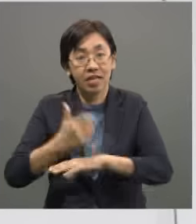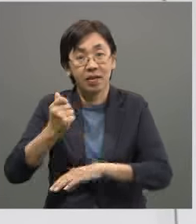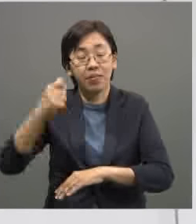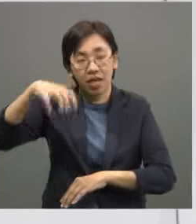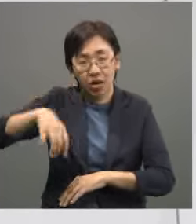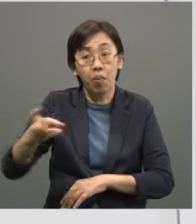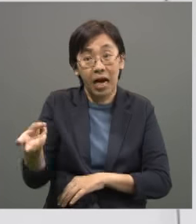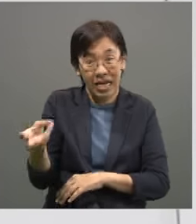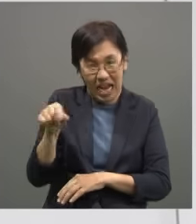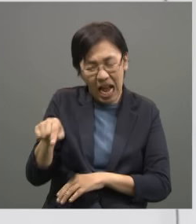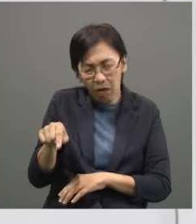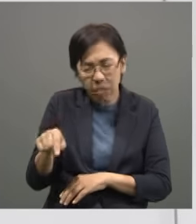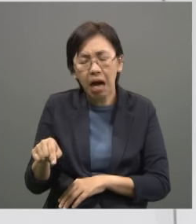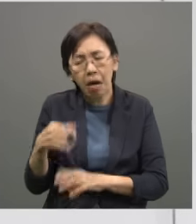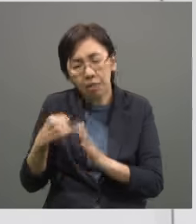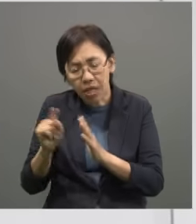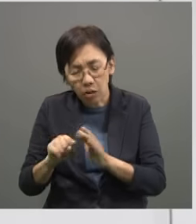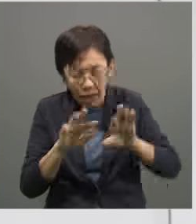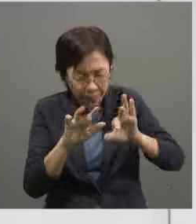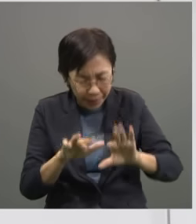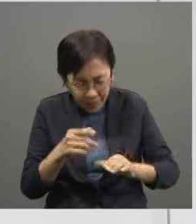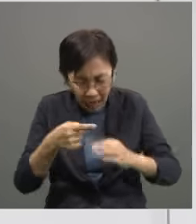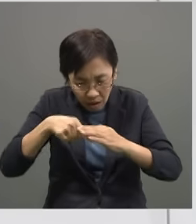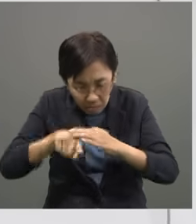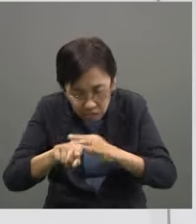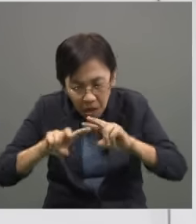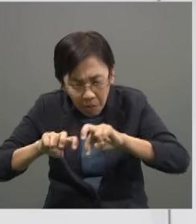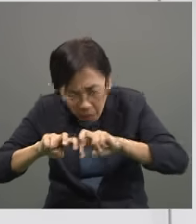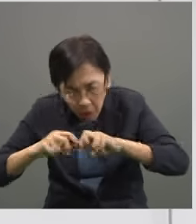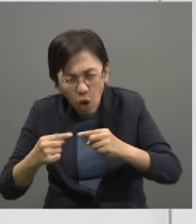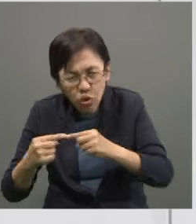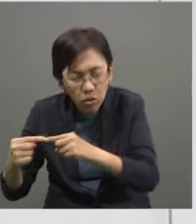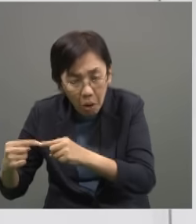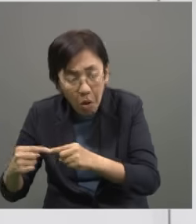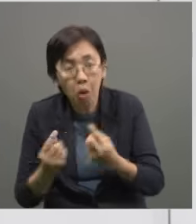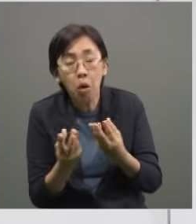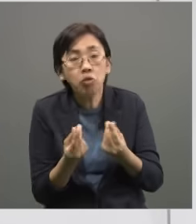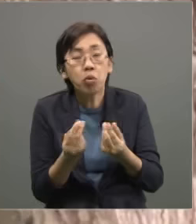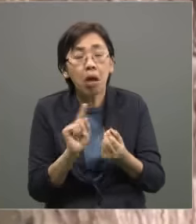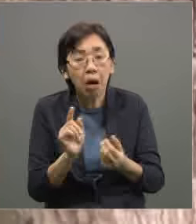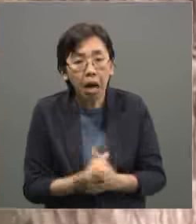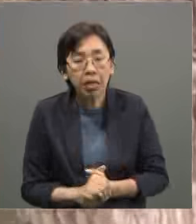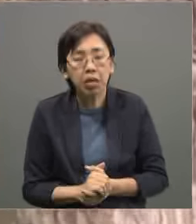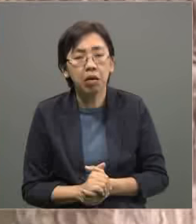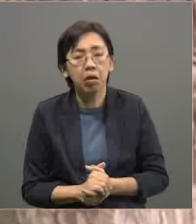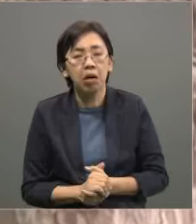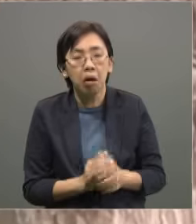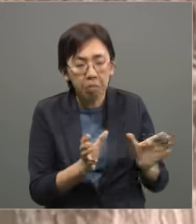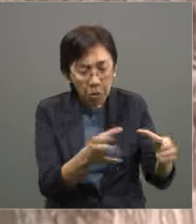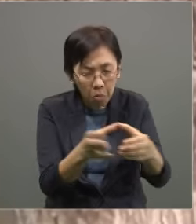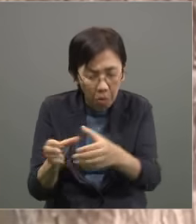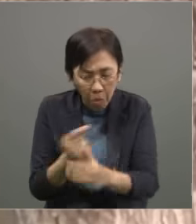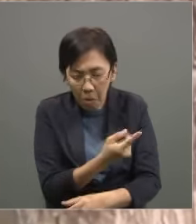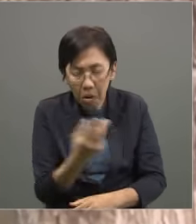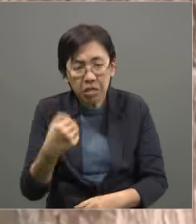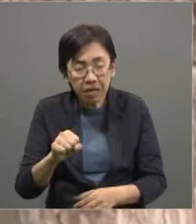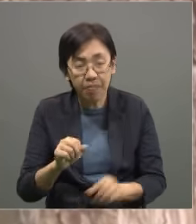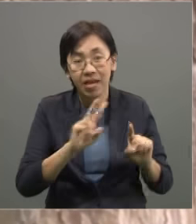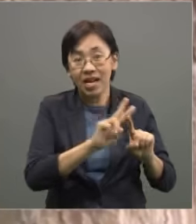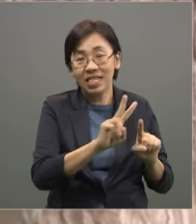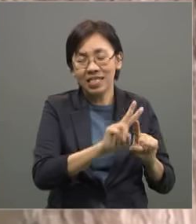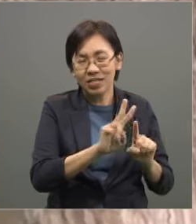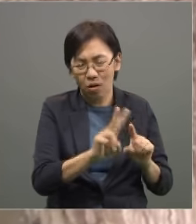ยก่อนนะครับหลังจากนั้นก็จะขยายไปวงอื่นๆซึ่งท่านอัปเดตตัวเลขมาคุณผู้ชมตอนนี้มีมากกว่า10วงแล้วนะ อ ย่างวงที่2เนี่ยเ